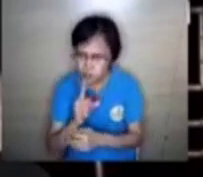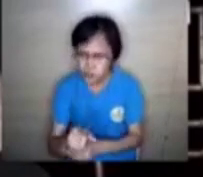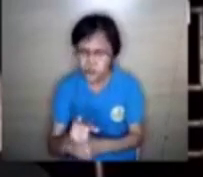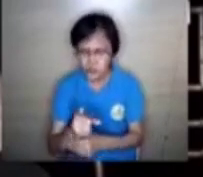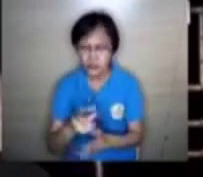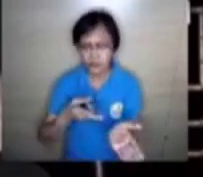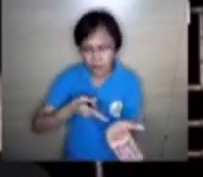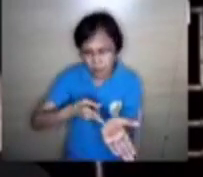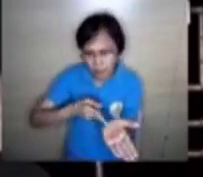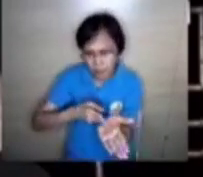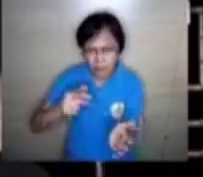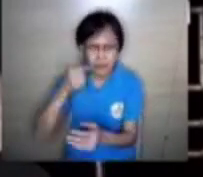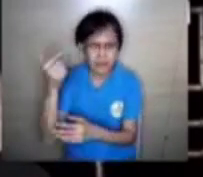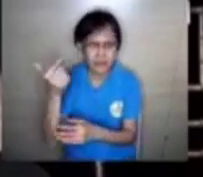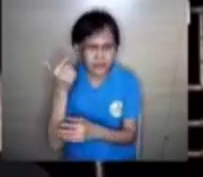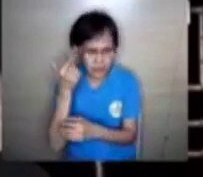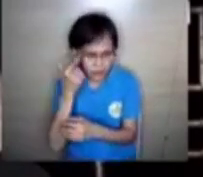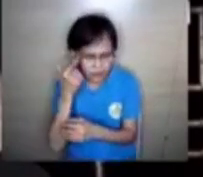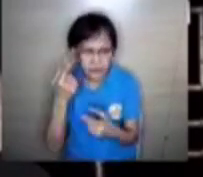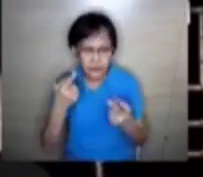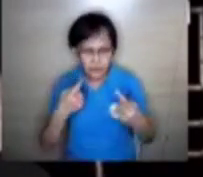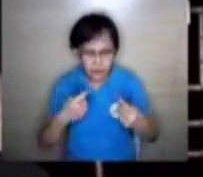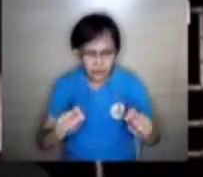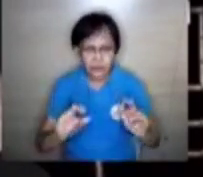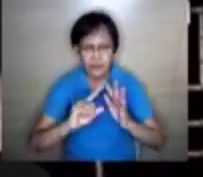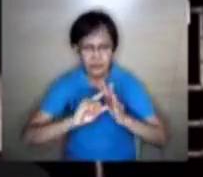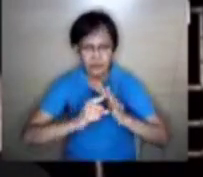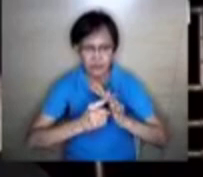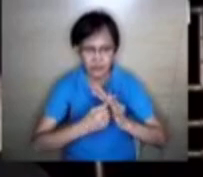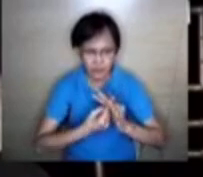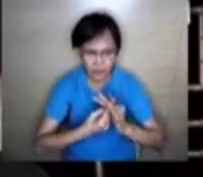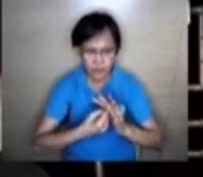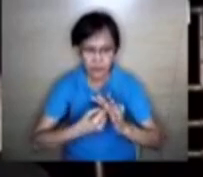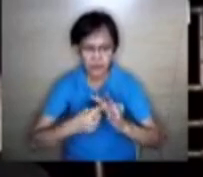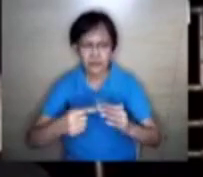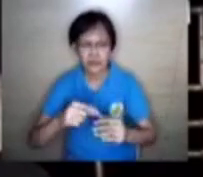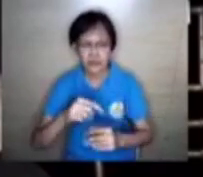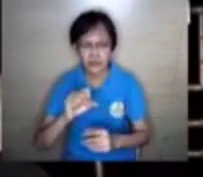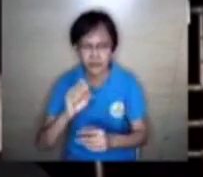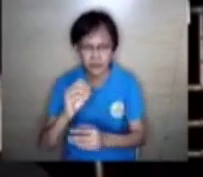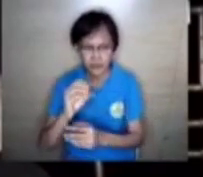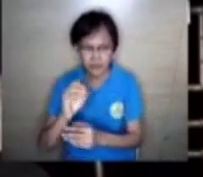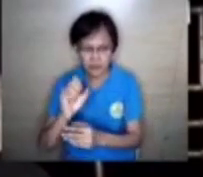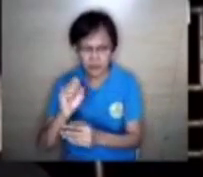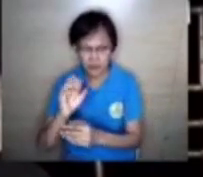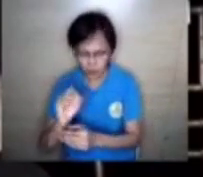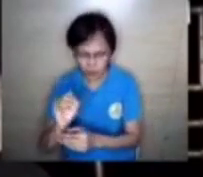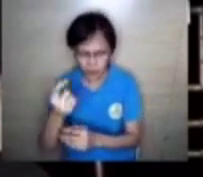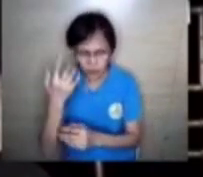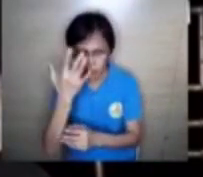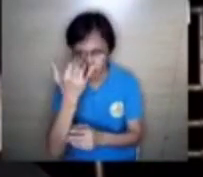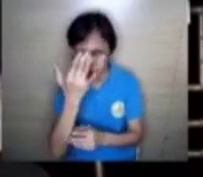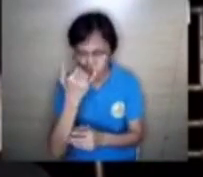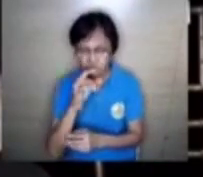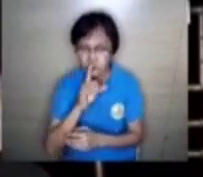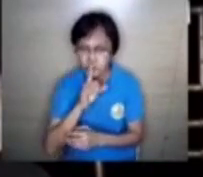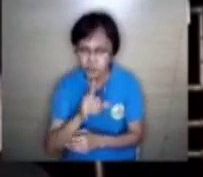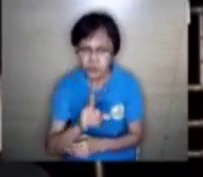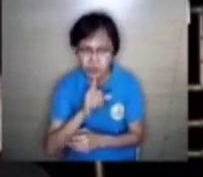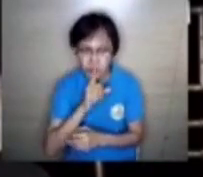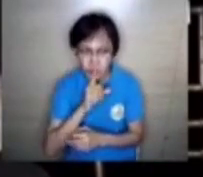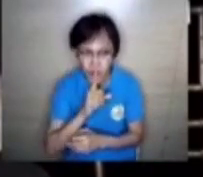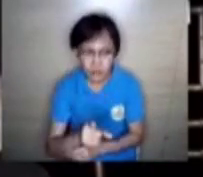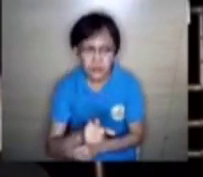transparent ito. Nag-imbita tayo ng mga third party or CSO observer para mas makasiguro tayong tama ang